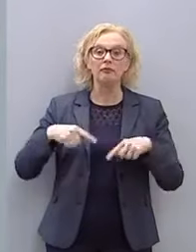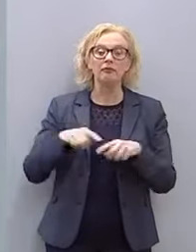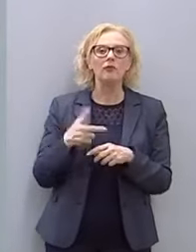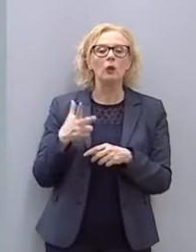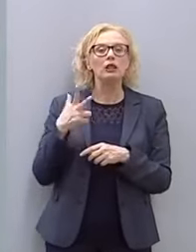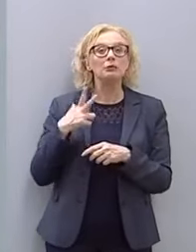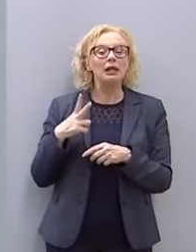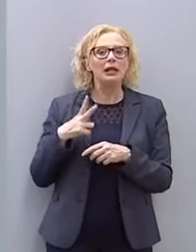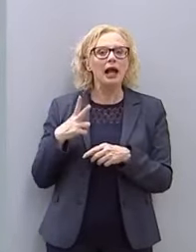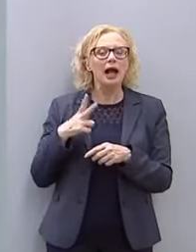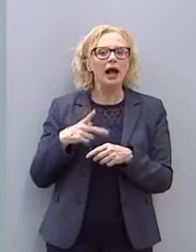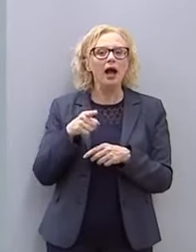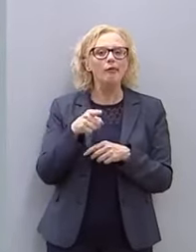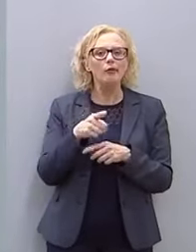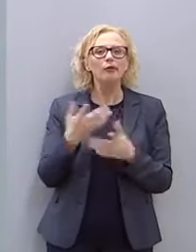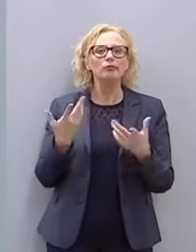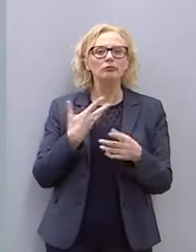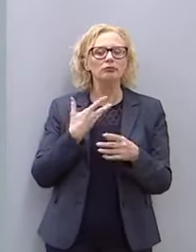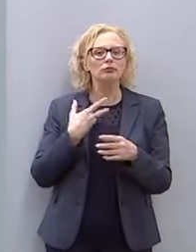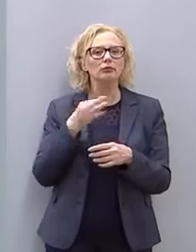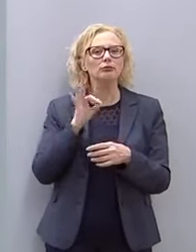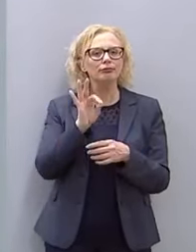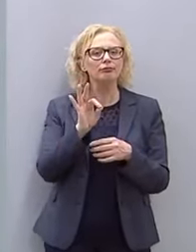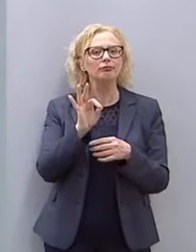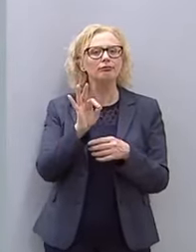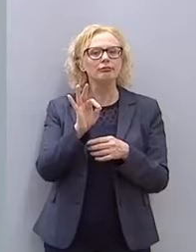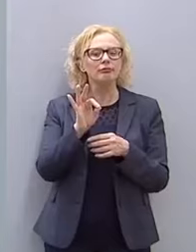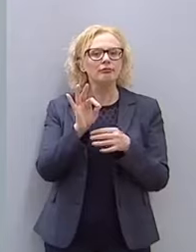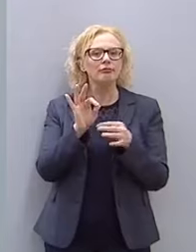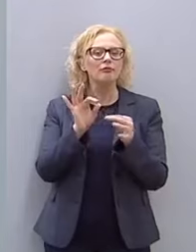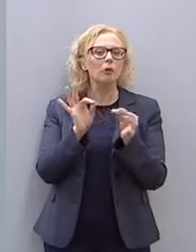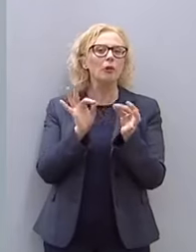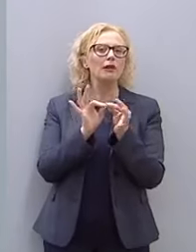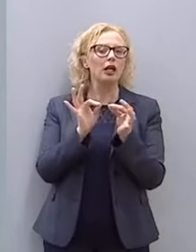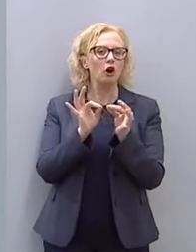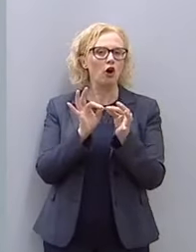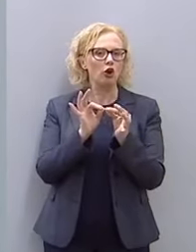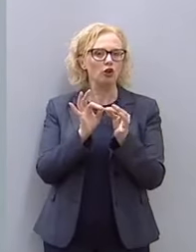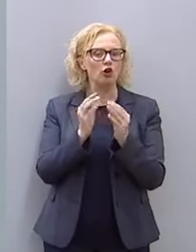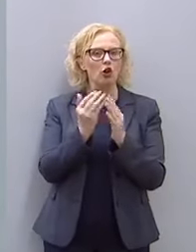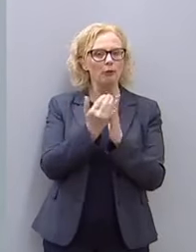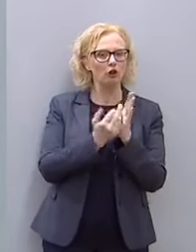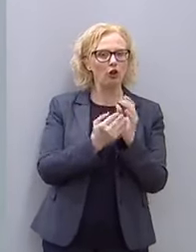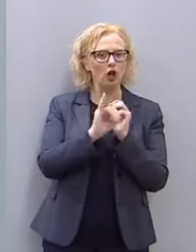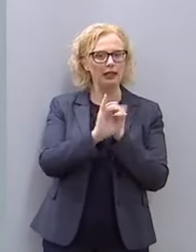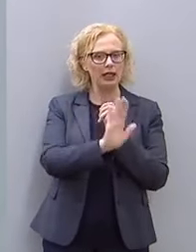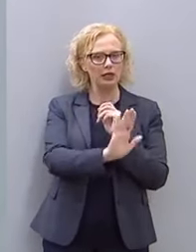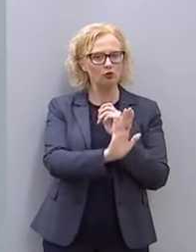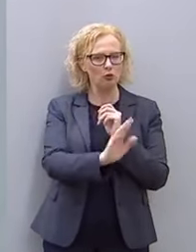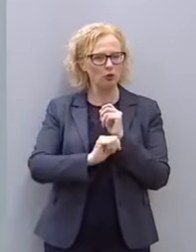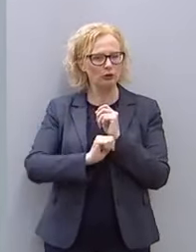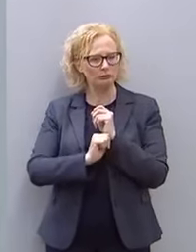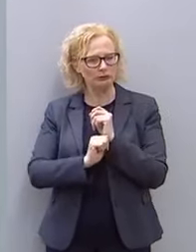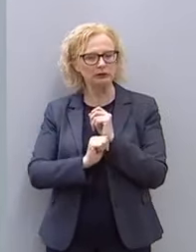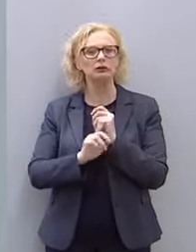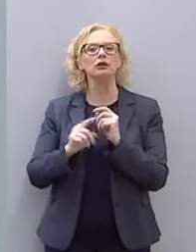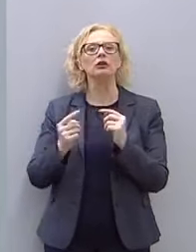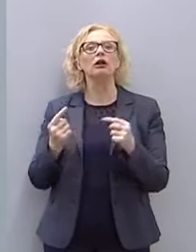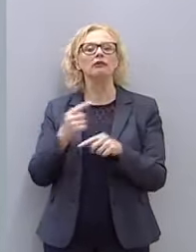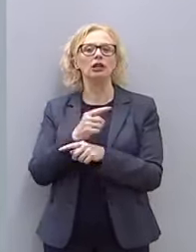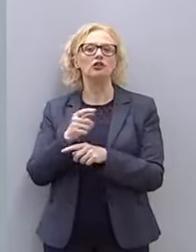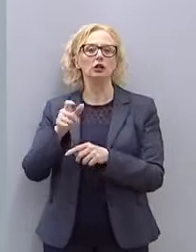un punto d di vicinanza tra quello che è il protocollo inail eccessivamente rigido e quelle che